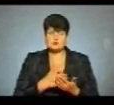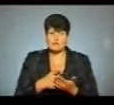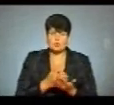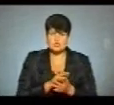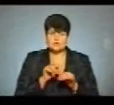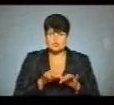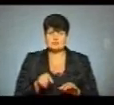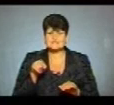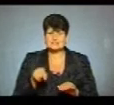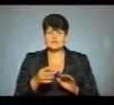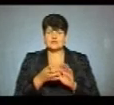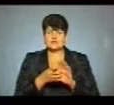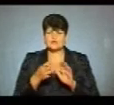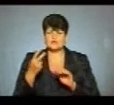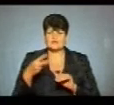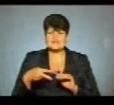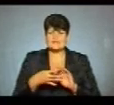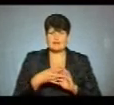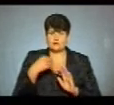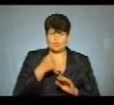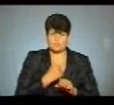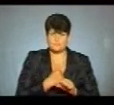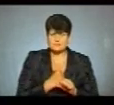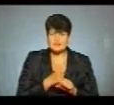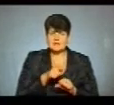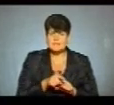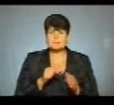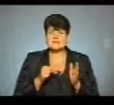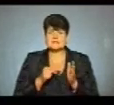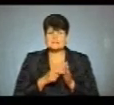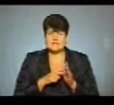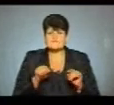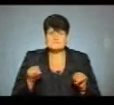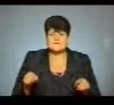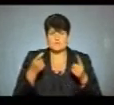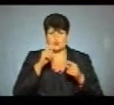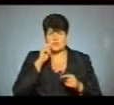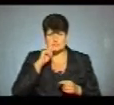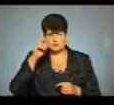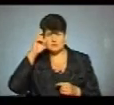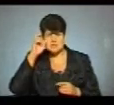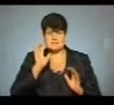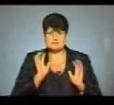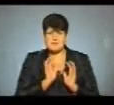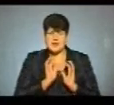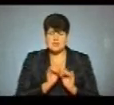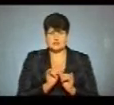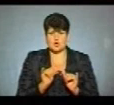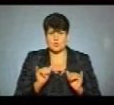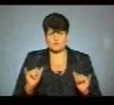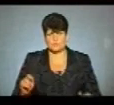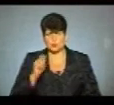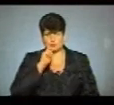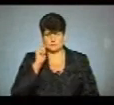з 1929 року. Її мета – становлення української самостійної держави, її збереження та розвиток,